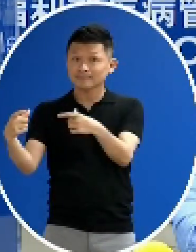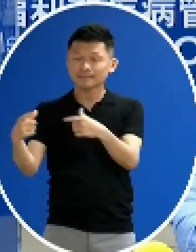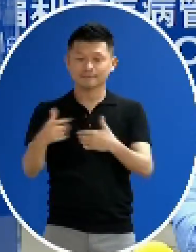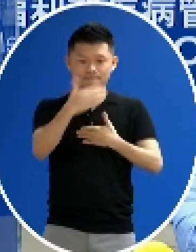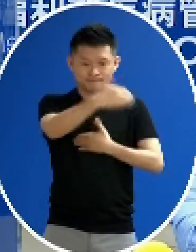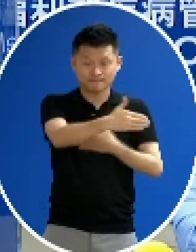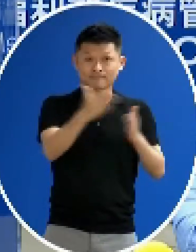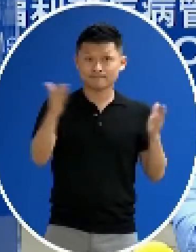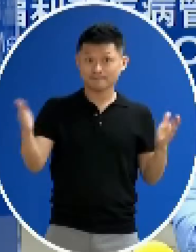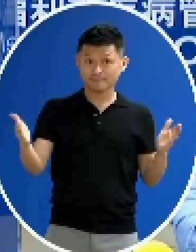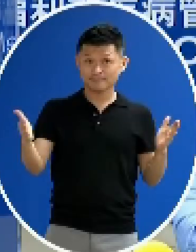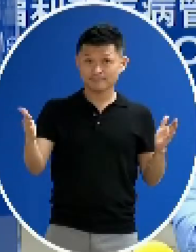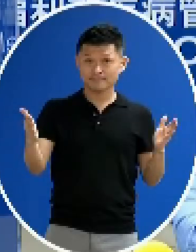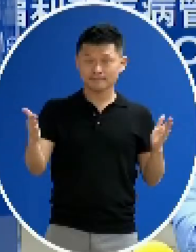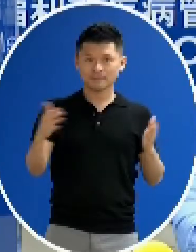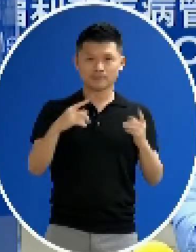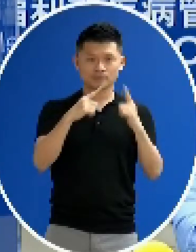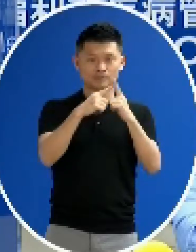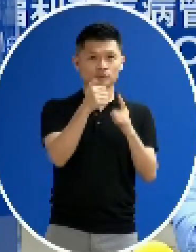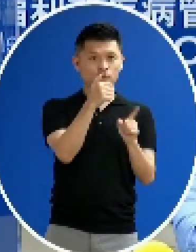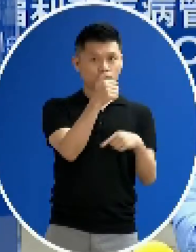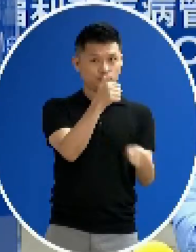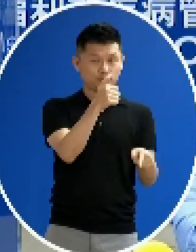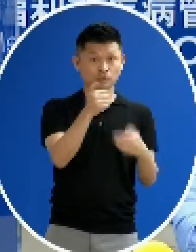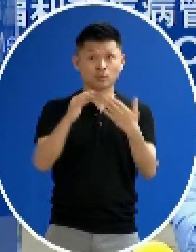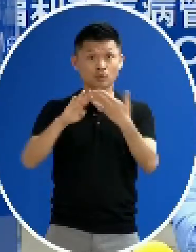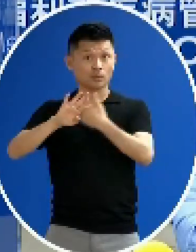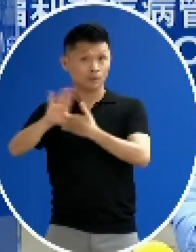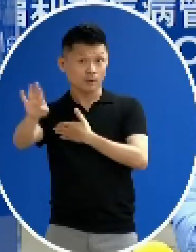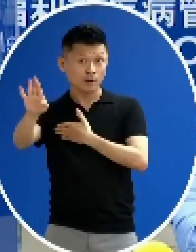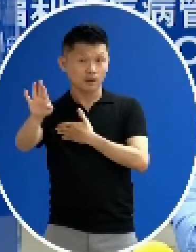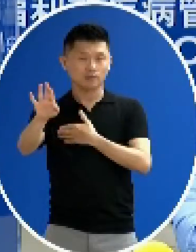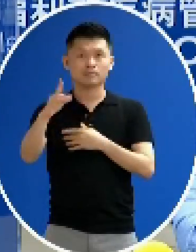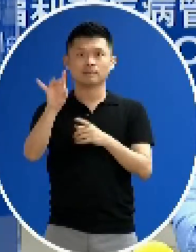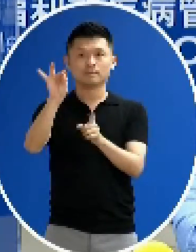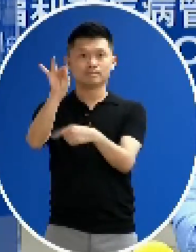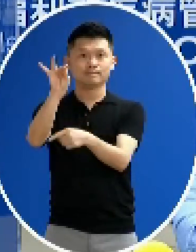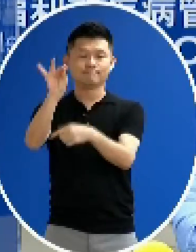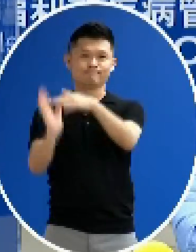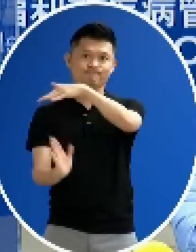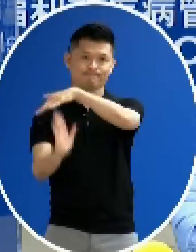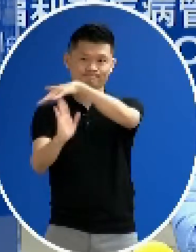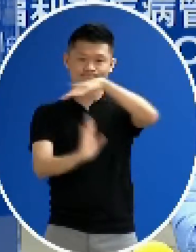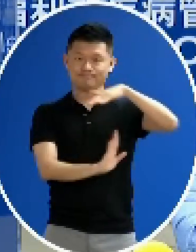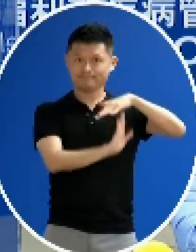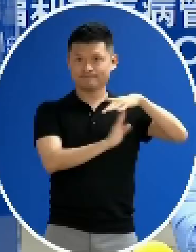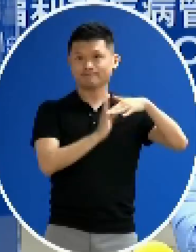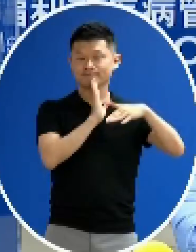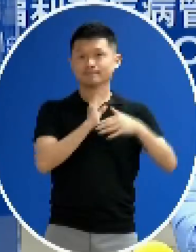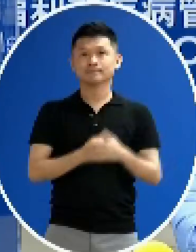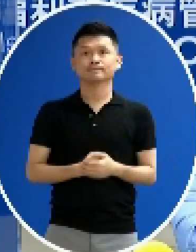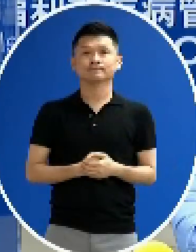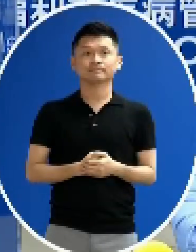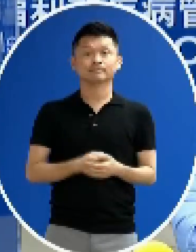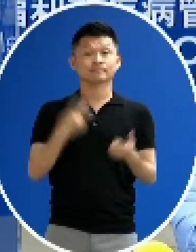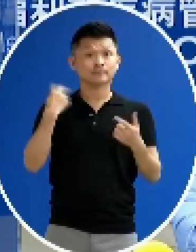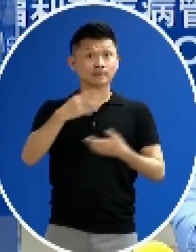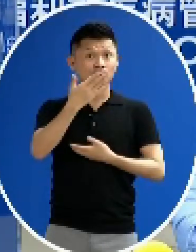个隔间室内哈50人。室外100人为上限，好，那遵守